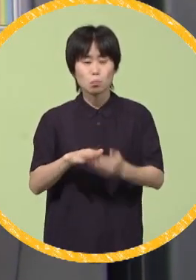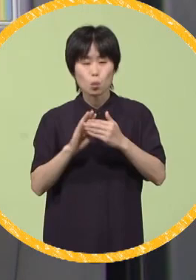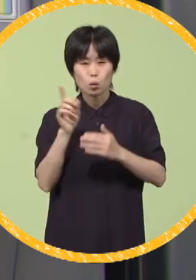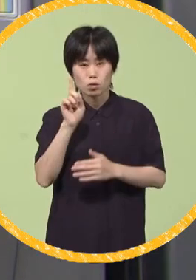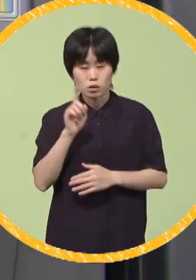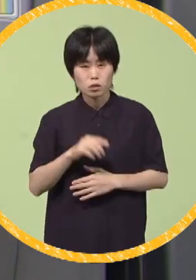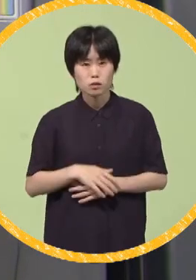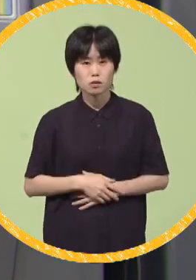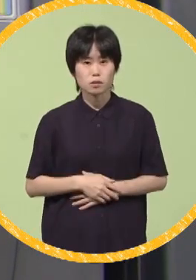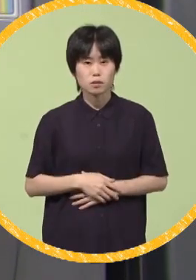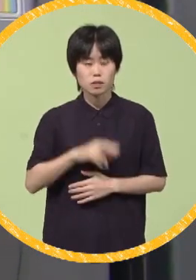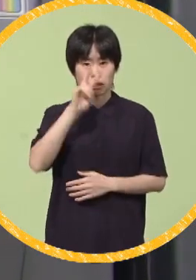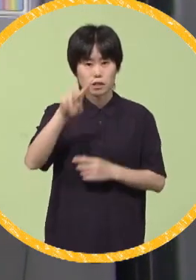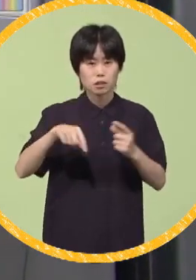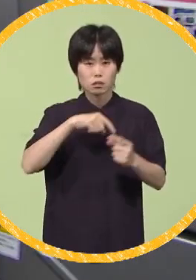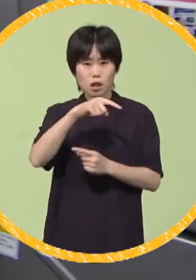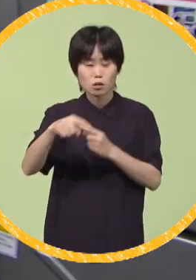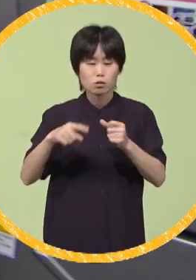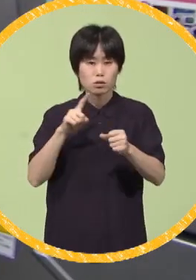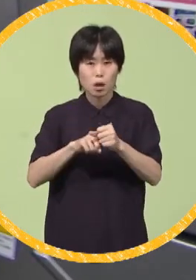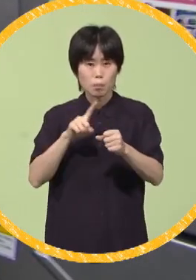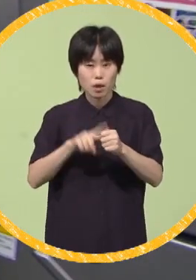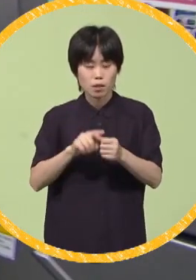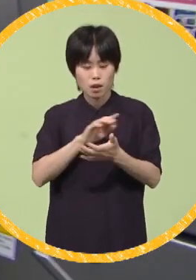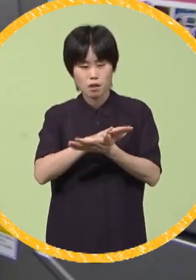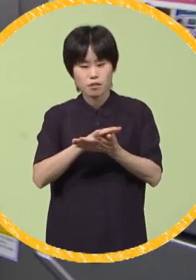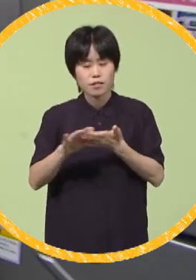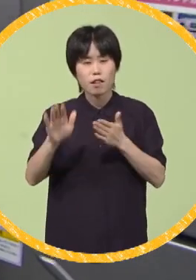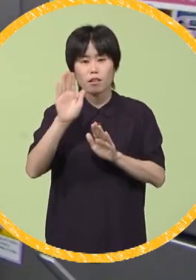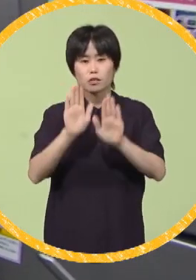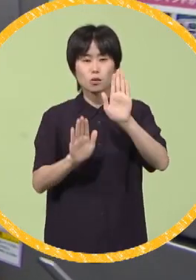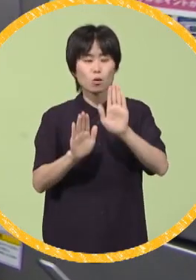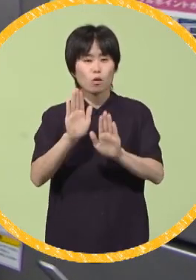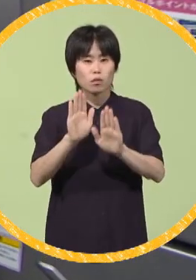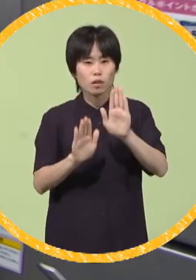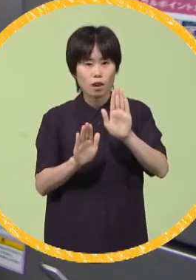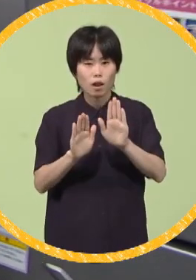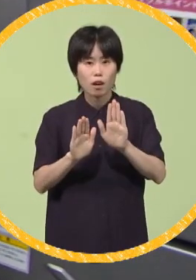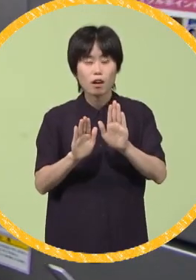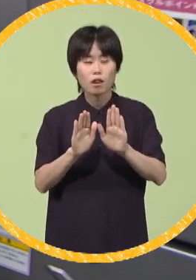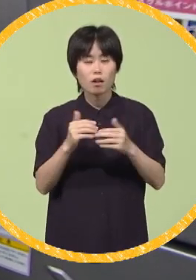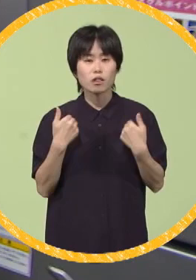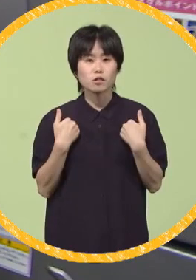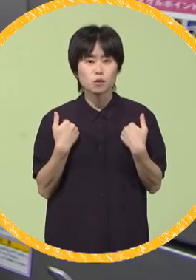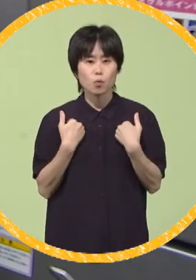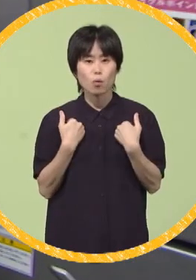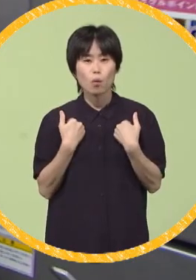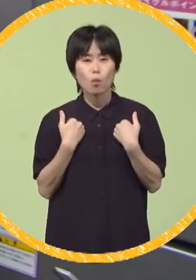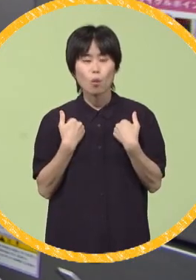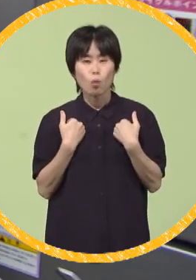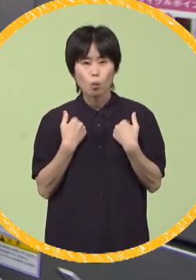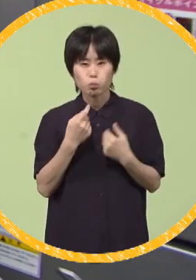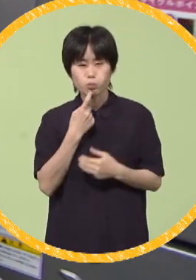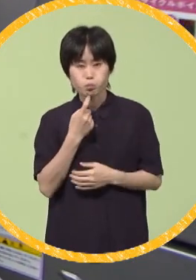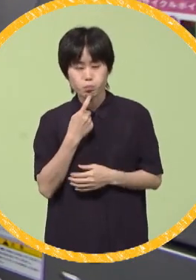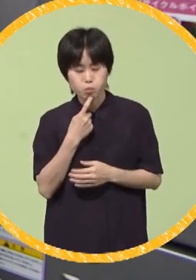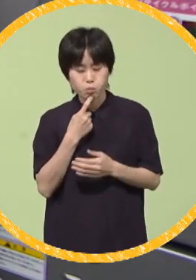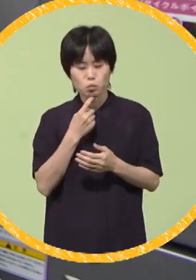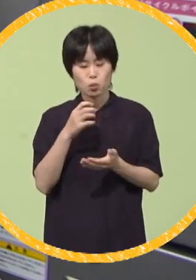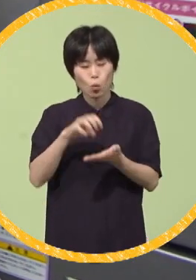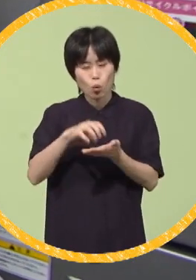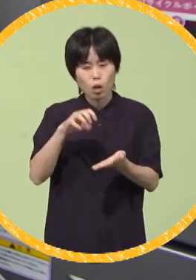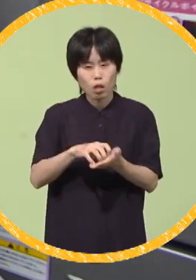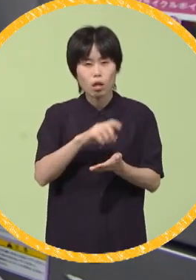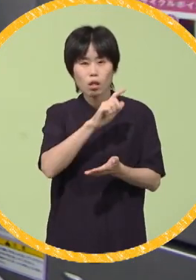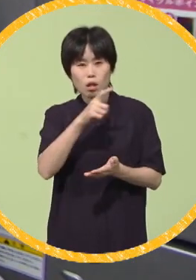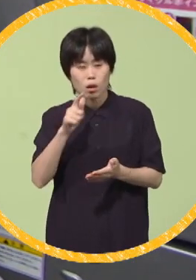んですかね。 やはりリサイクルするにあたって、はい、やっぱり綺麗な状態で、裁断しますので、やはり異物だとか汚れたりすると、